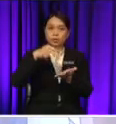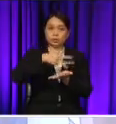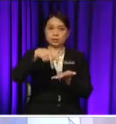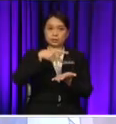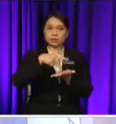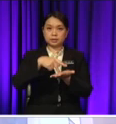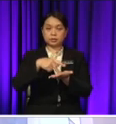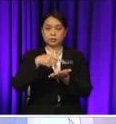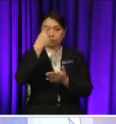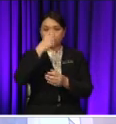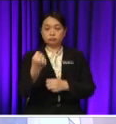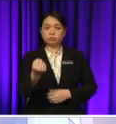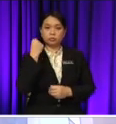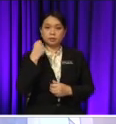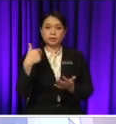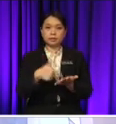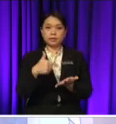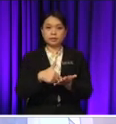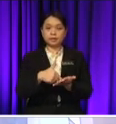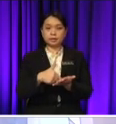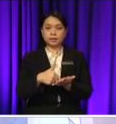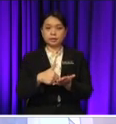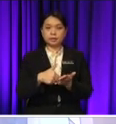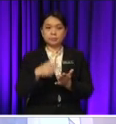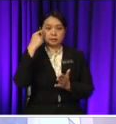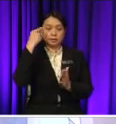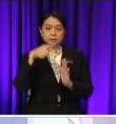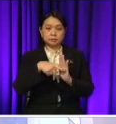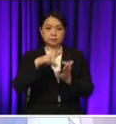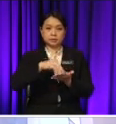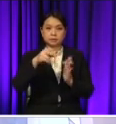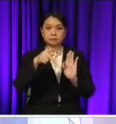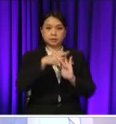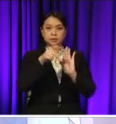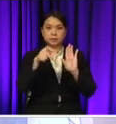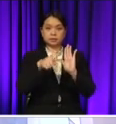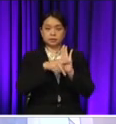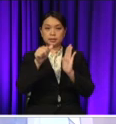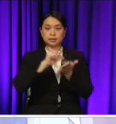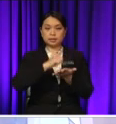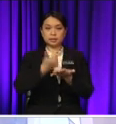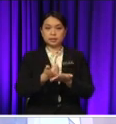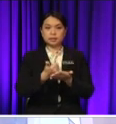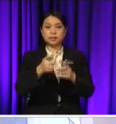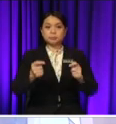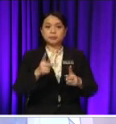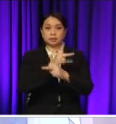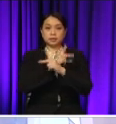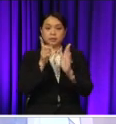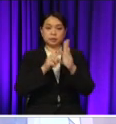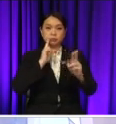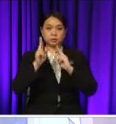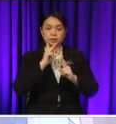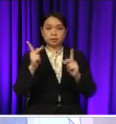lagi penguasaan terhadap topik kita mata pelajaran fisik perekonomian Terima kasih saya ucapkan kepada Sulaiman yang merupakan